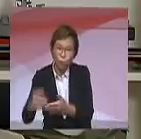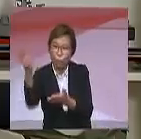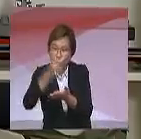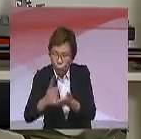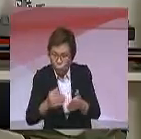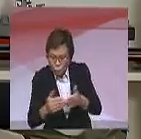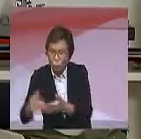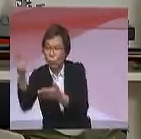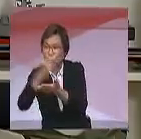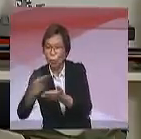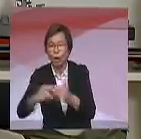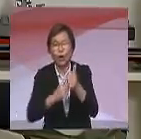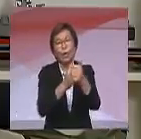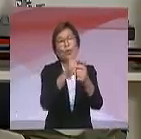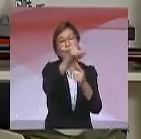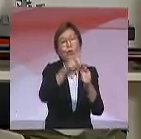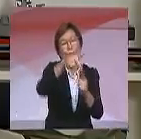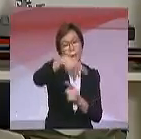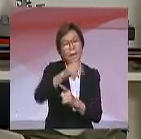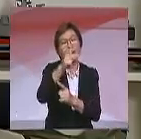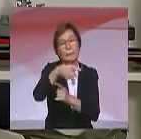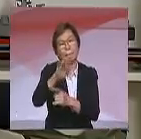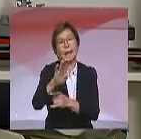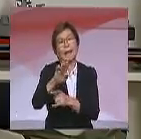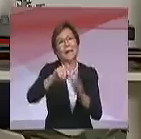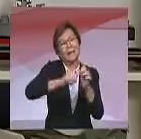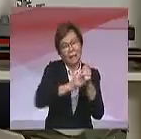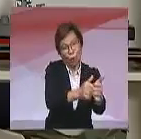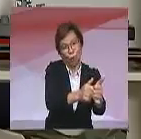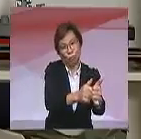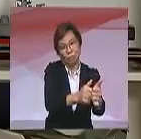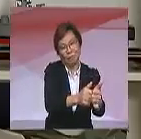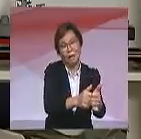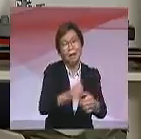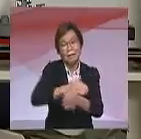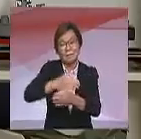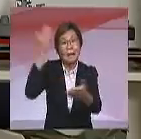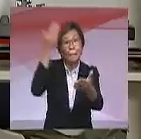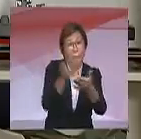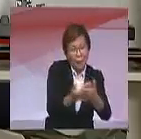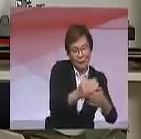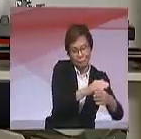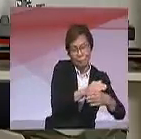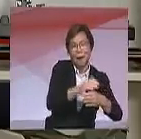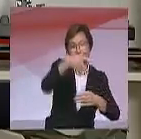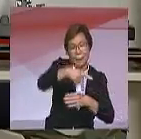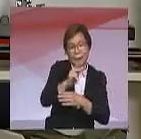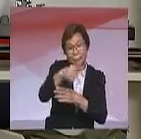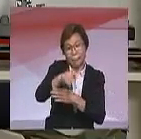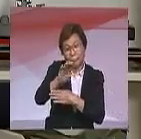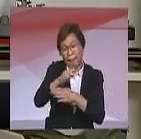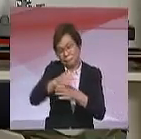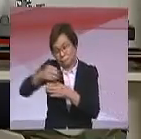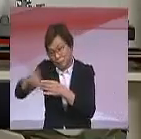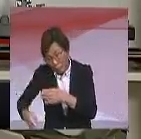2 minggu lagi, dia akan terus mengikut tarikh PKPB itu dilaksanakan. Sehingga tamat PKPB baru kerja